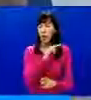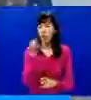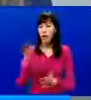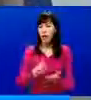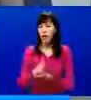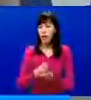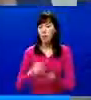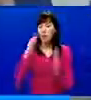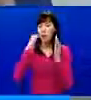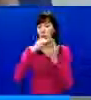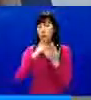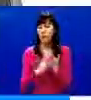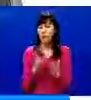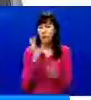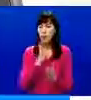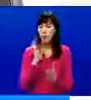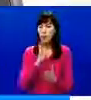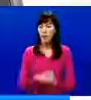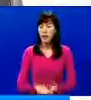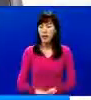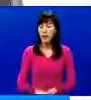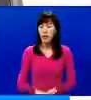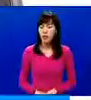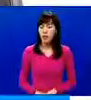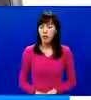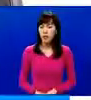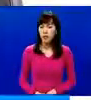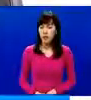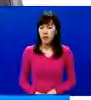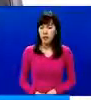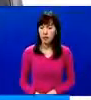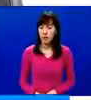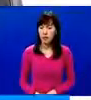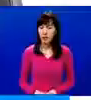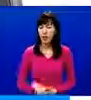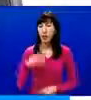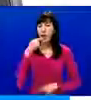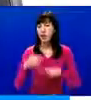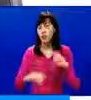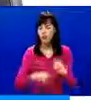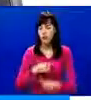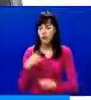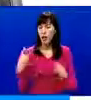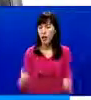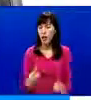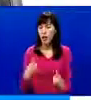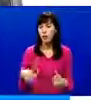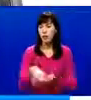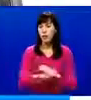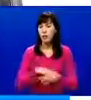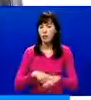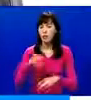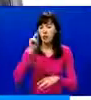правилах поведения на воде. Окунаясь в святую воду, это все-таки традиция народная. Вот. И церковь, она